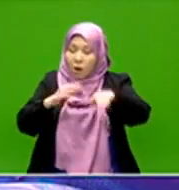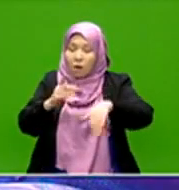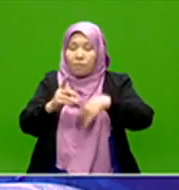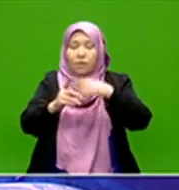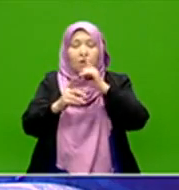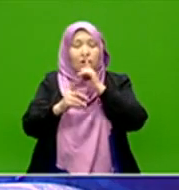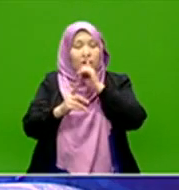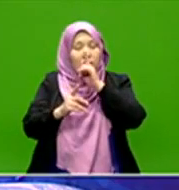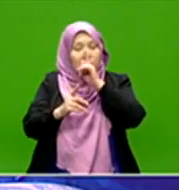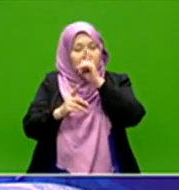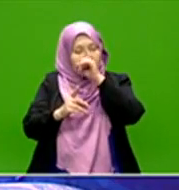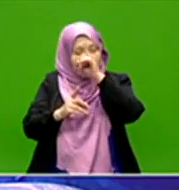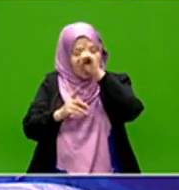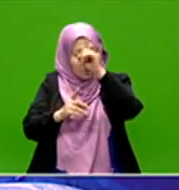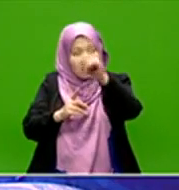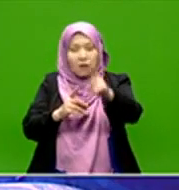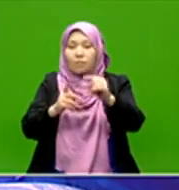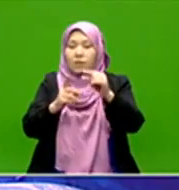Sadaqallahul